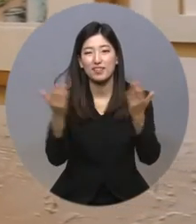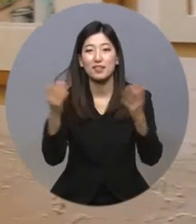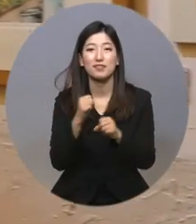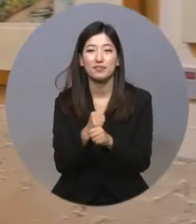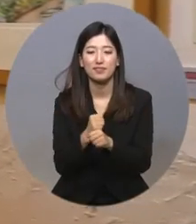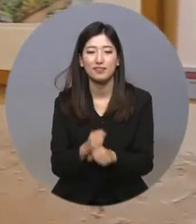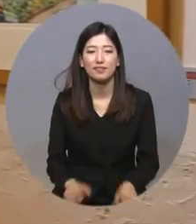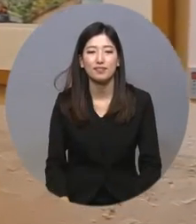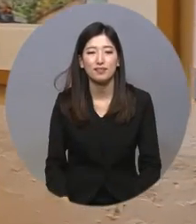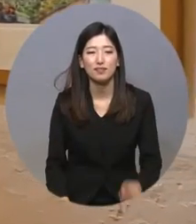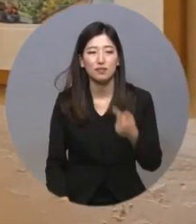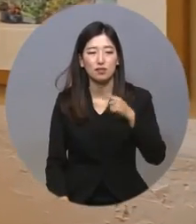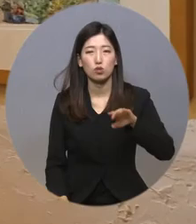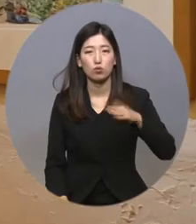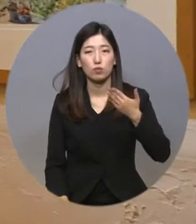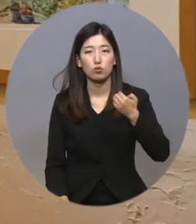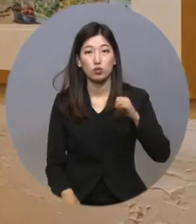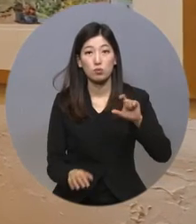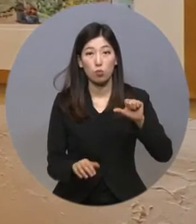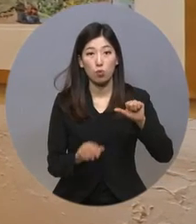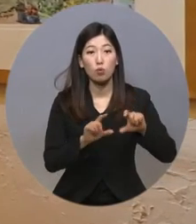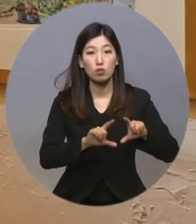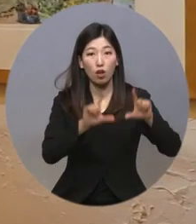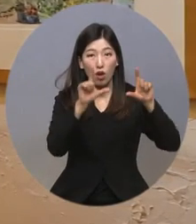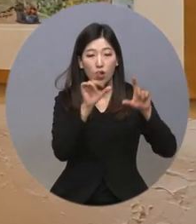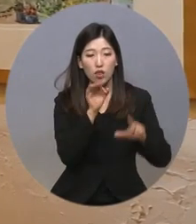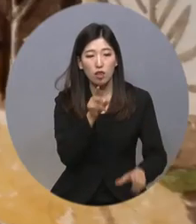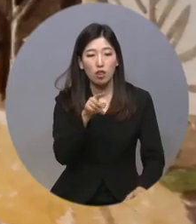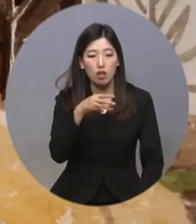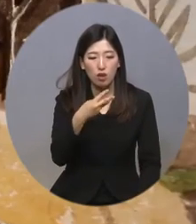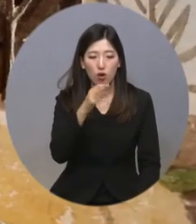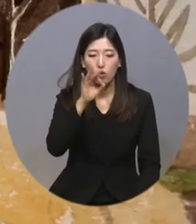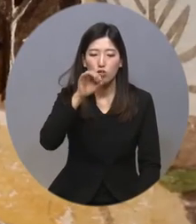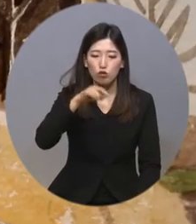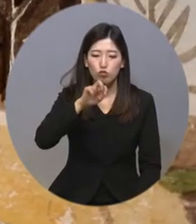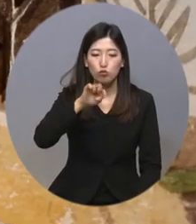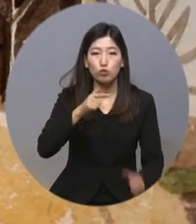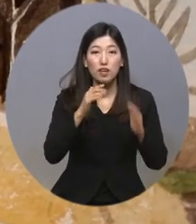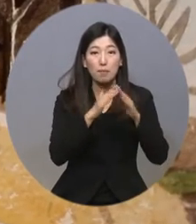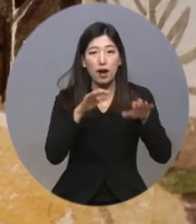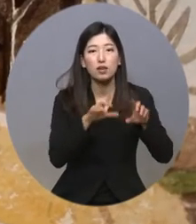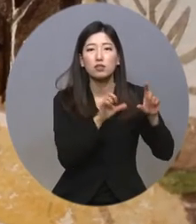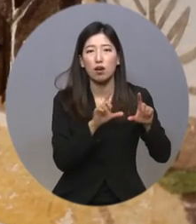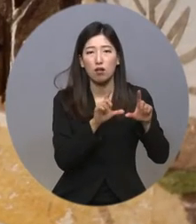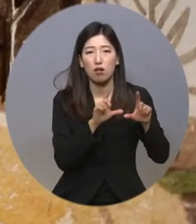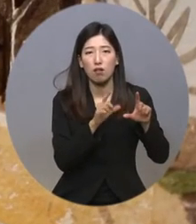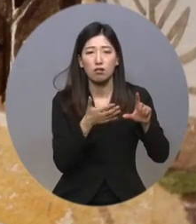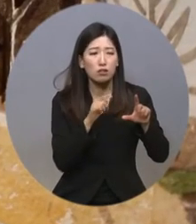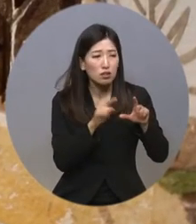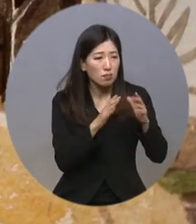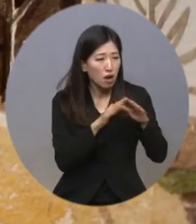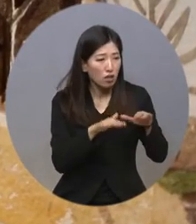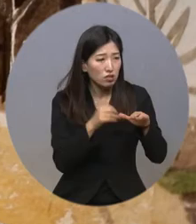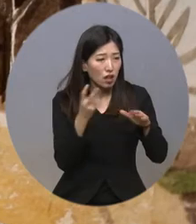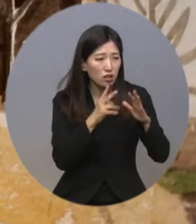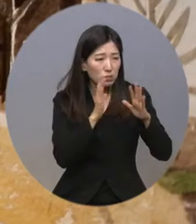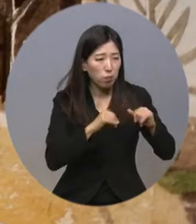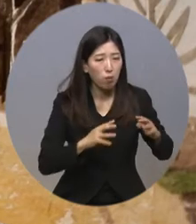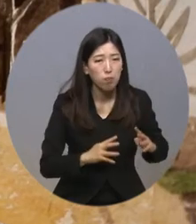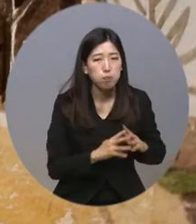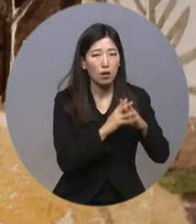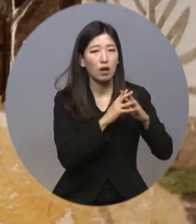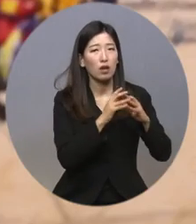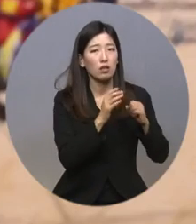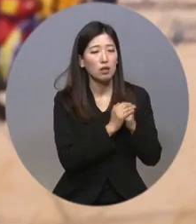1995년부터 여름을 마을에서 살고 작업하던 작가는 마을의 재개발로 인해 거처를 옮겨